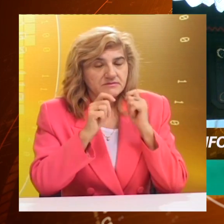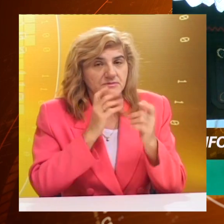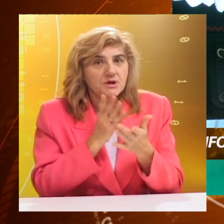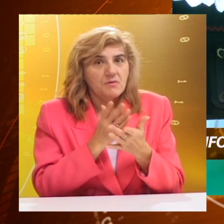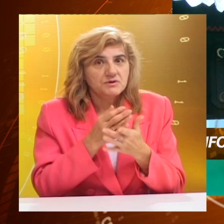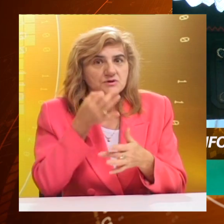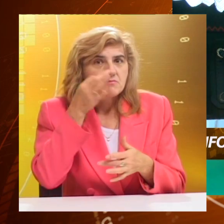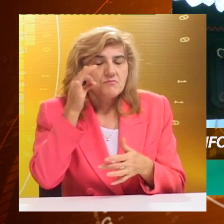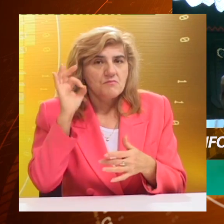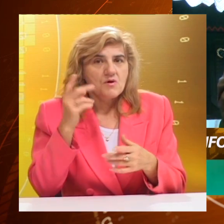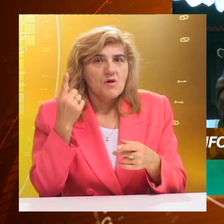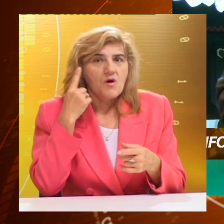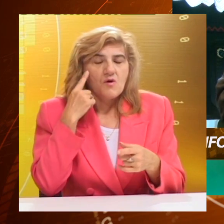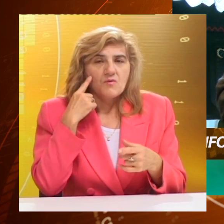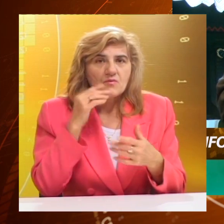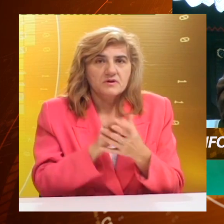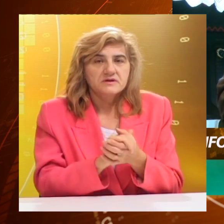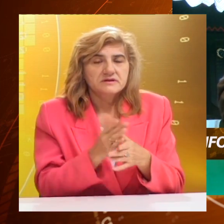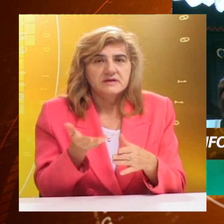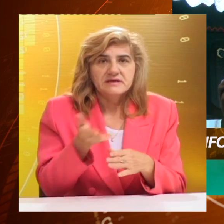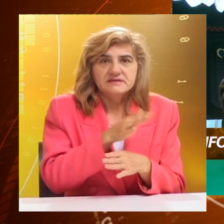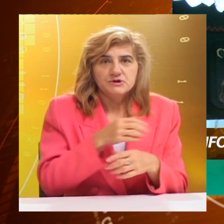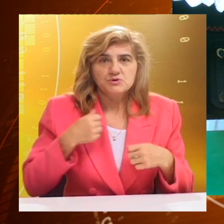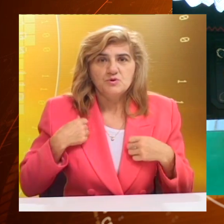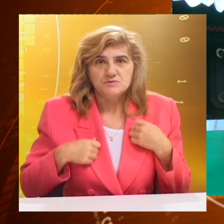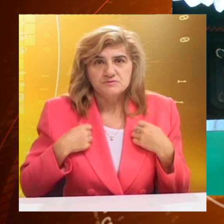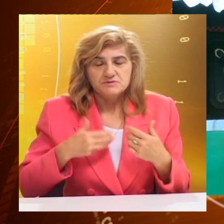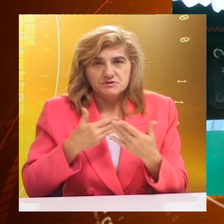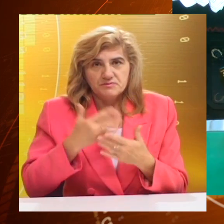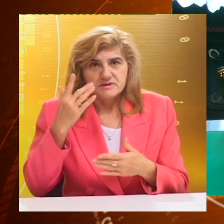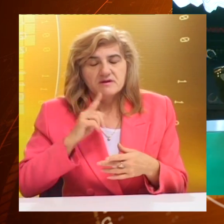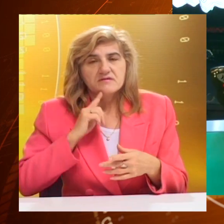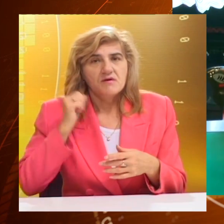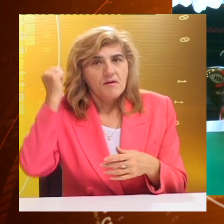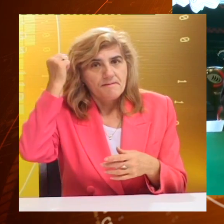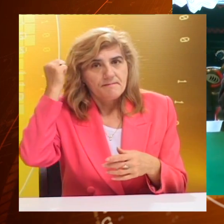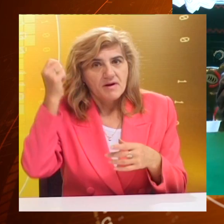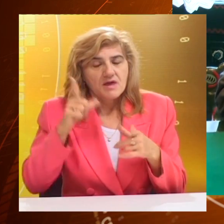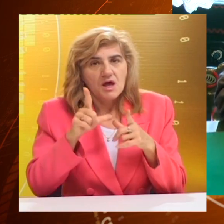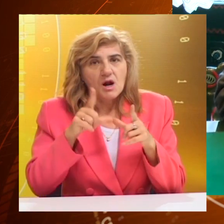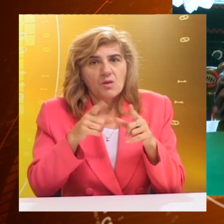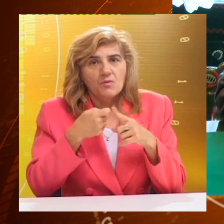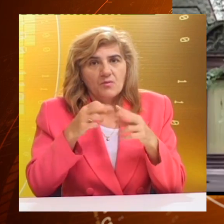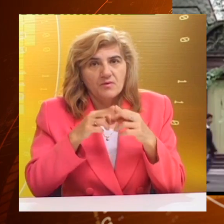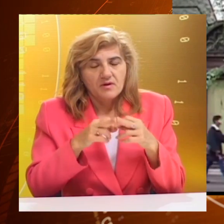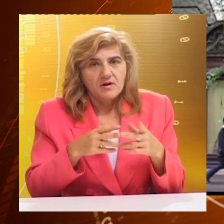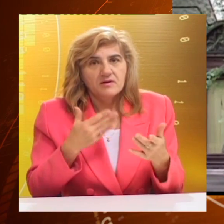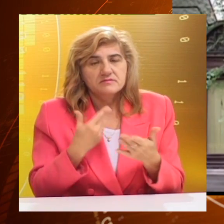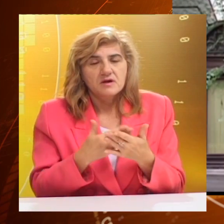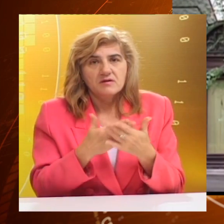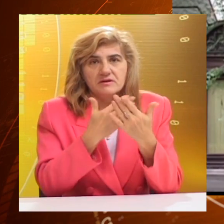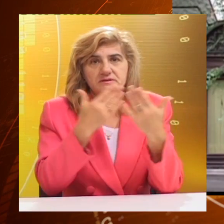Potpisivanjem sporazuma će se pospešiti kulturna saradnja između Subotice i Banja Luke i definisat će se razmena bibliotekarskih materijala,